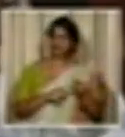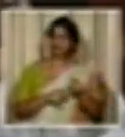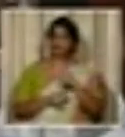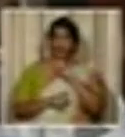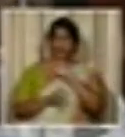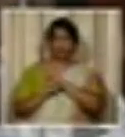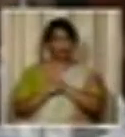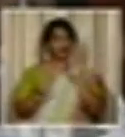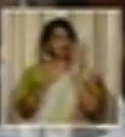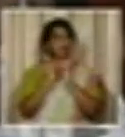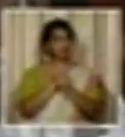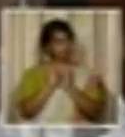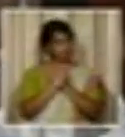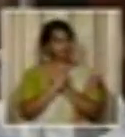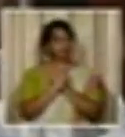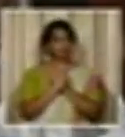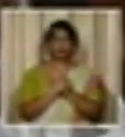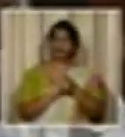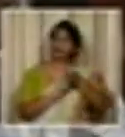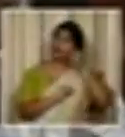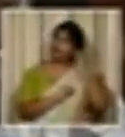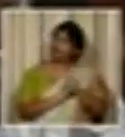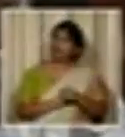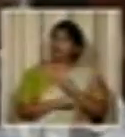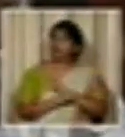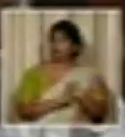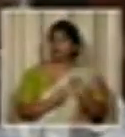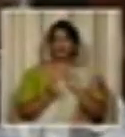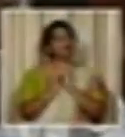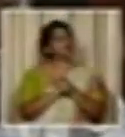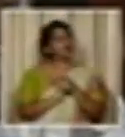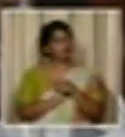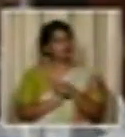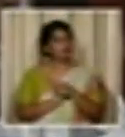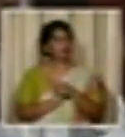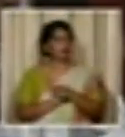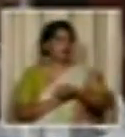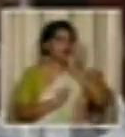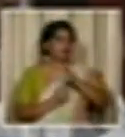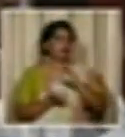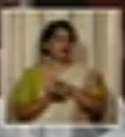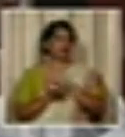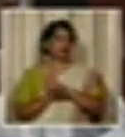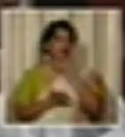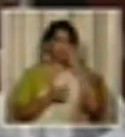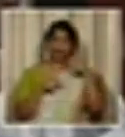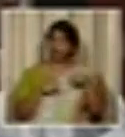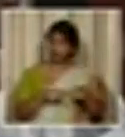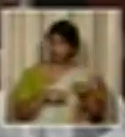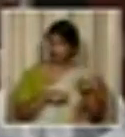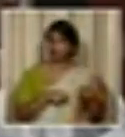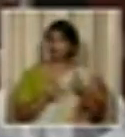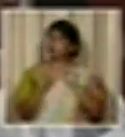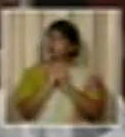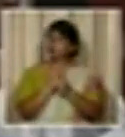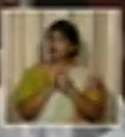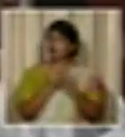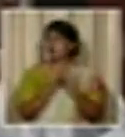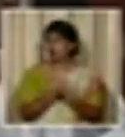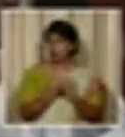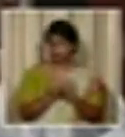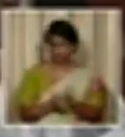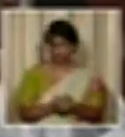දීපුරටි සංශෝධන අනුමැතියක් නොලබපු සංශෝධන මෙතනින් සම්මත වෙන්න පුළුවන්. ඉතින් අද අපිට සංශෝධන ටික